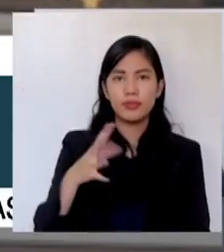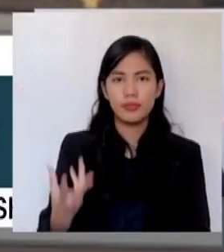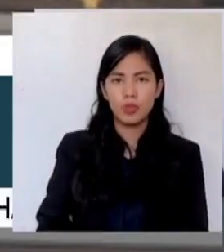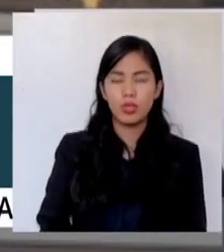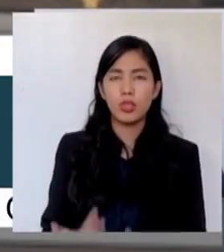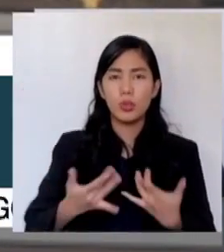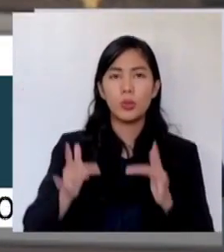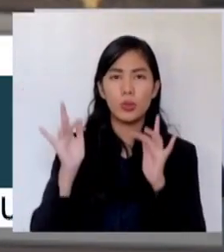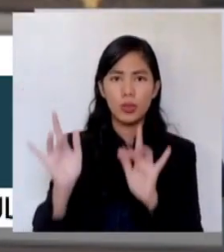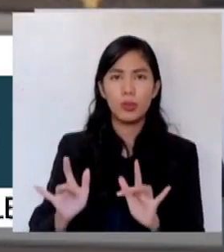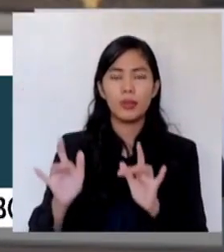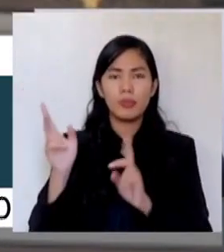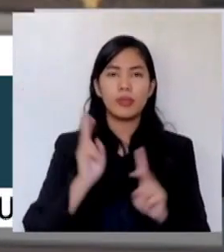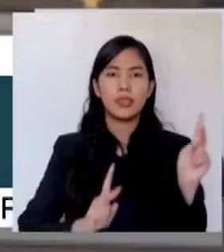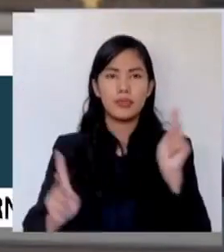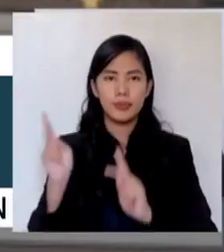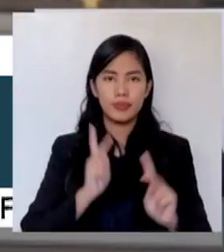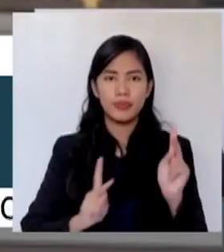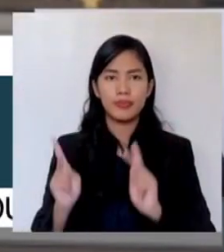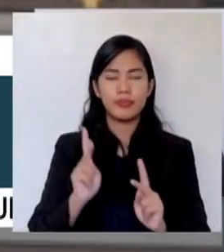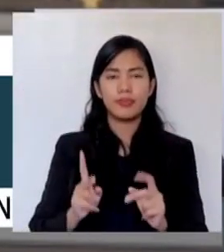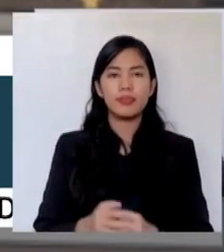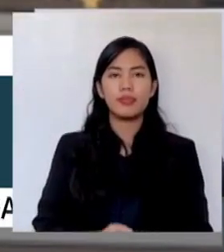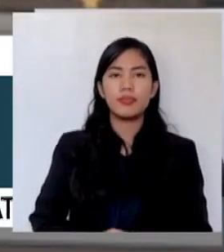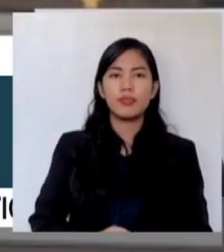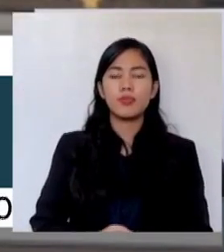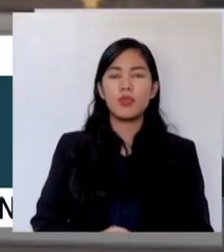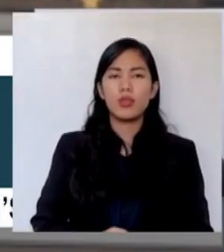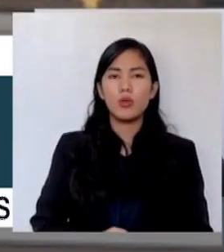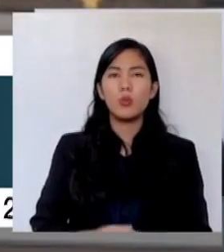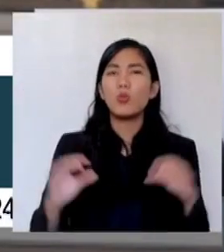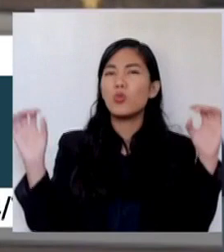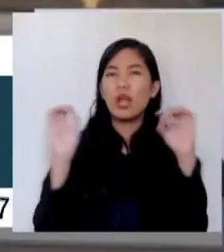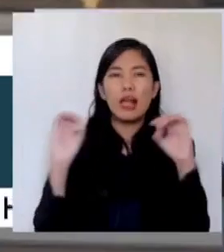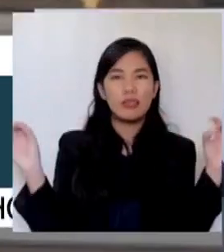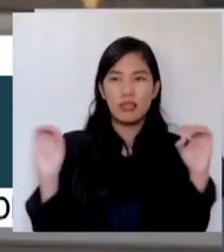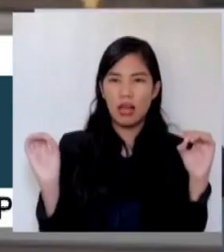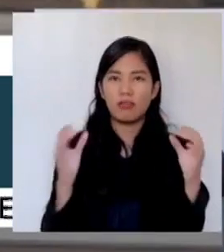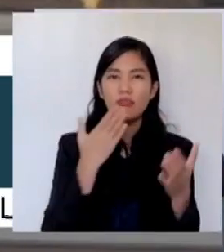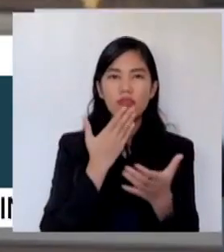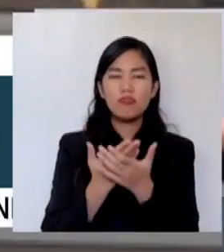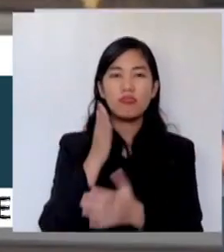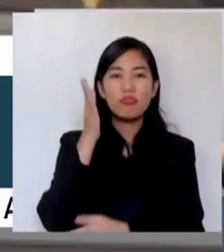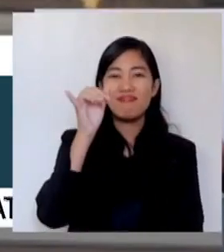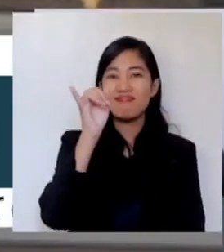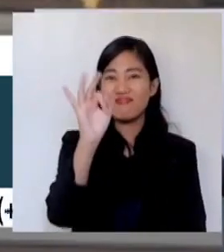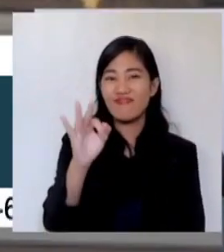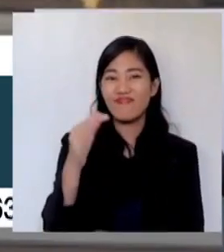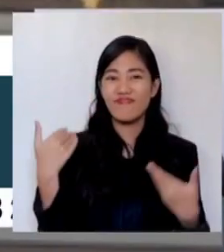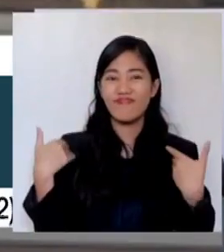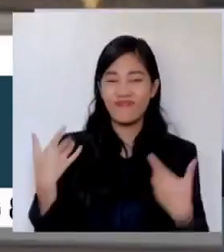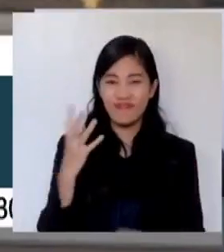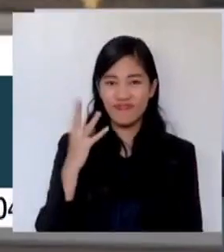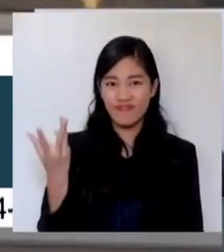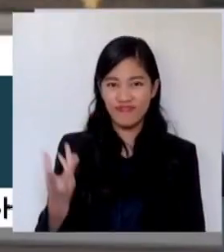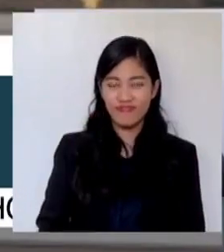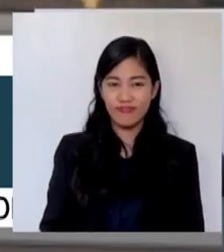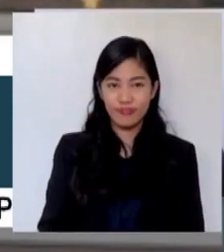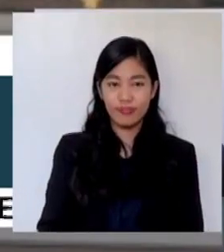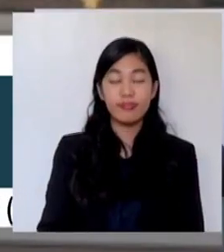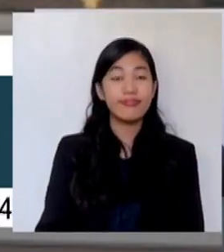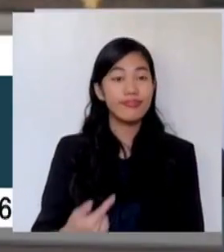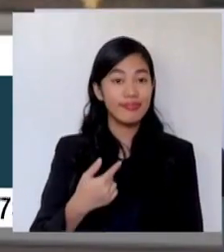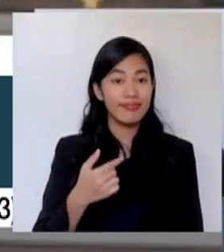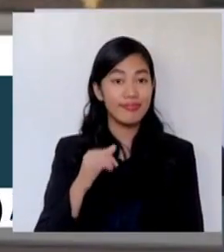kababayan. Walang magandang kinabukasan na hinaharap kung nandyan palagi ang corruption. Kaya nga, in my time, pagdating ng